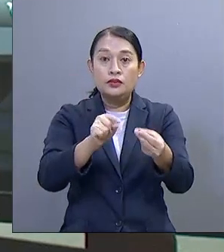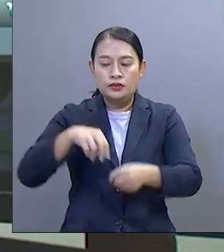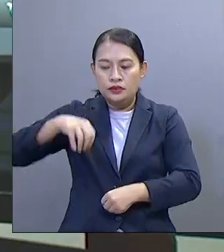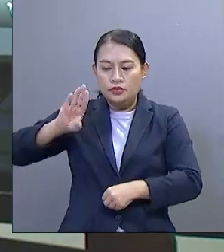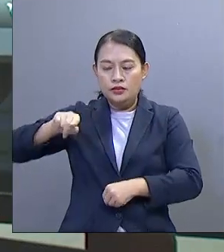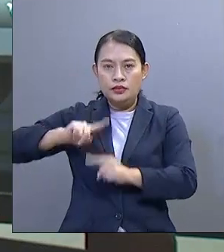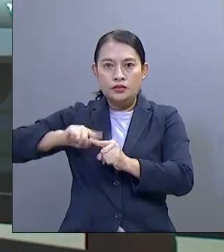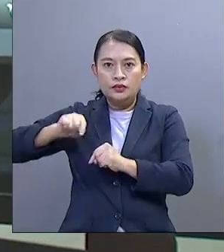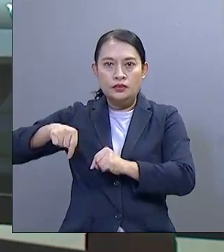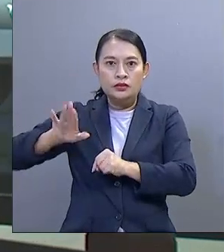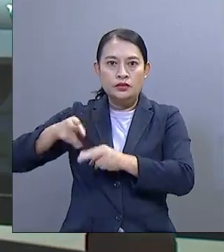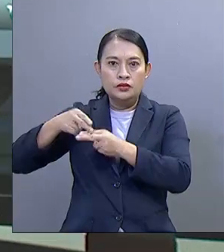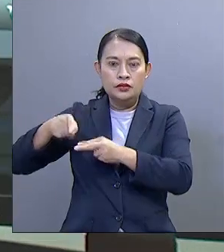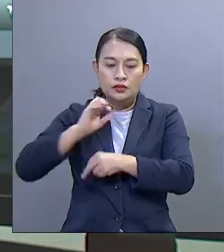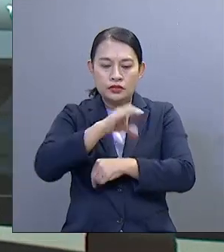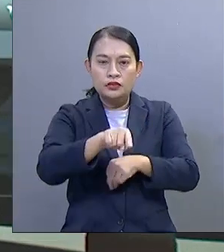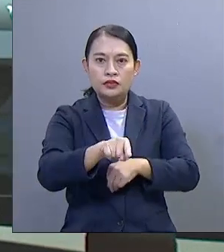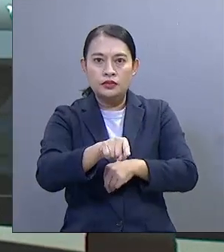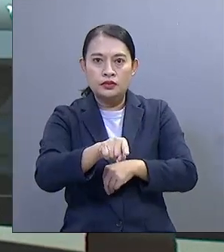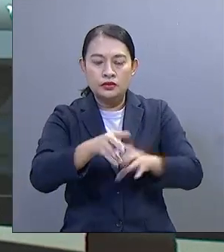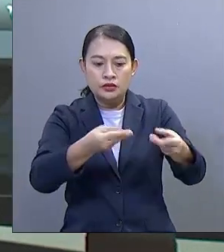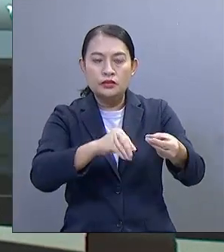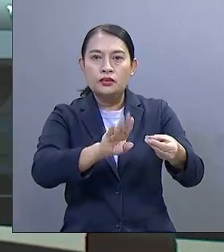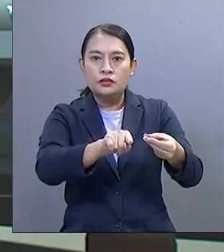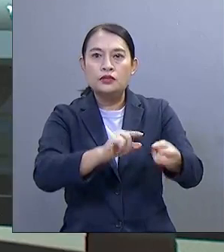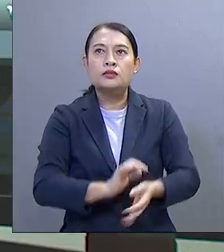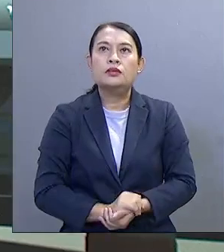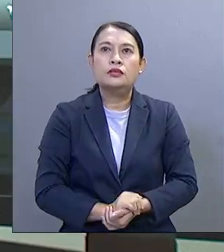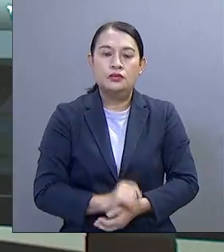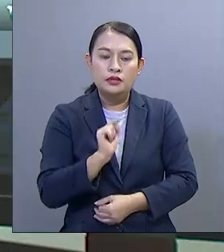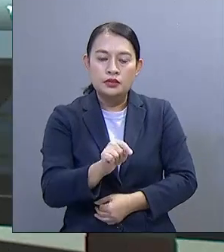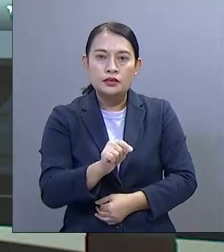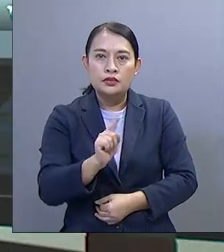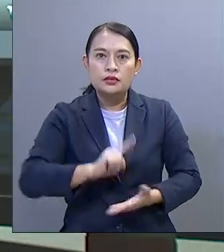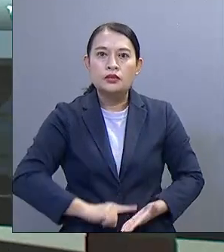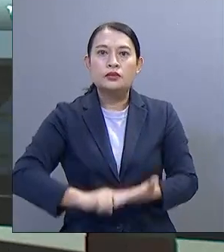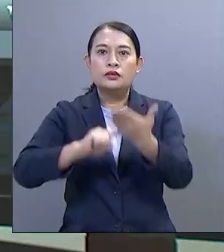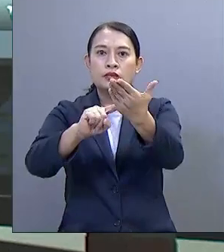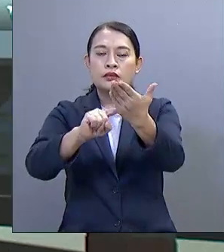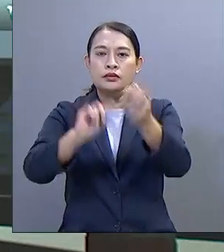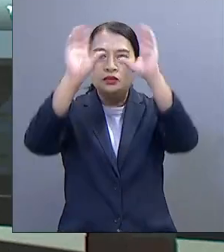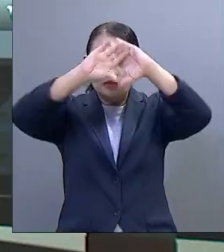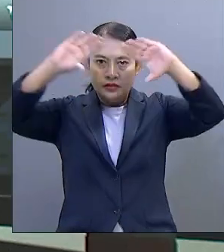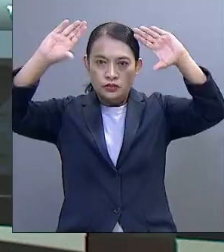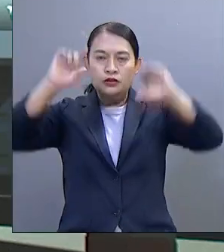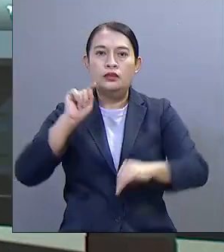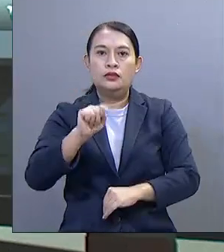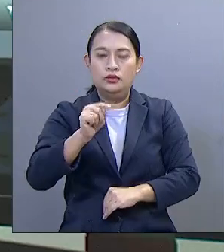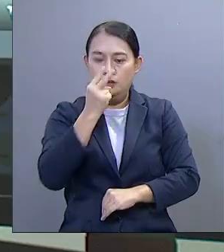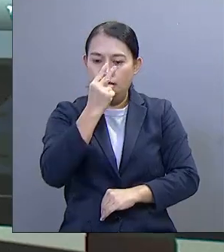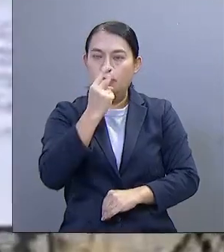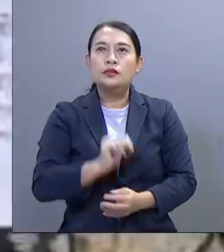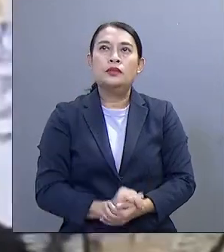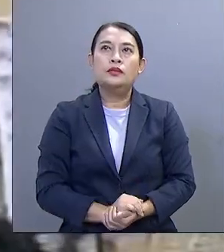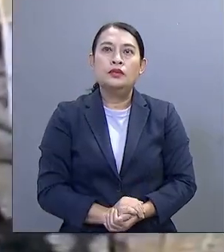์ธิษย์ดูกคะ